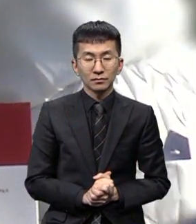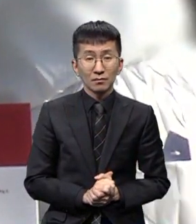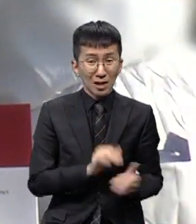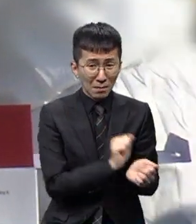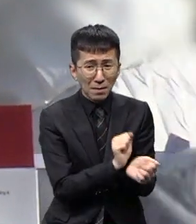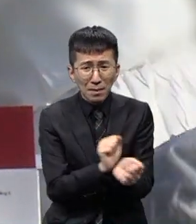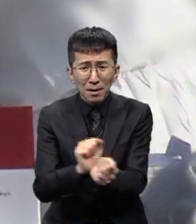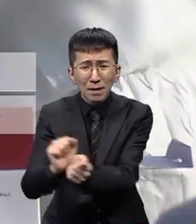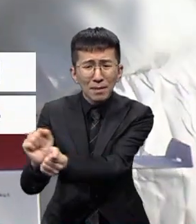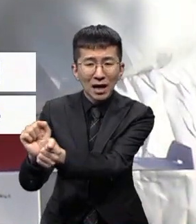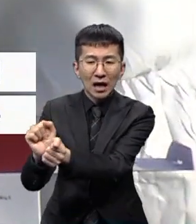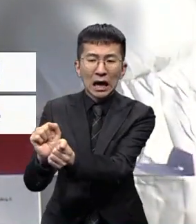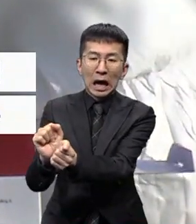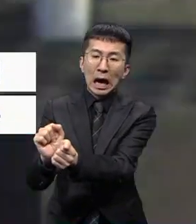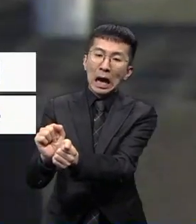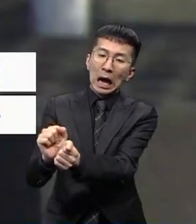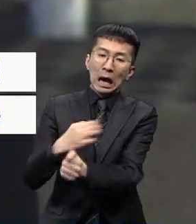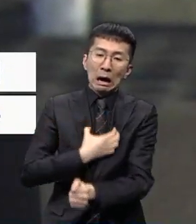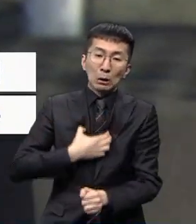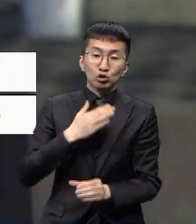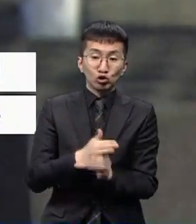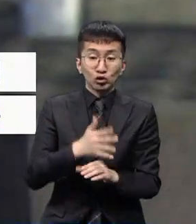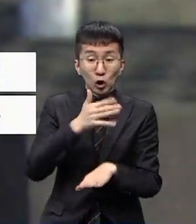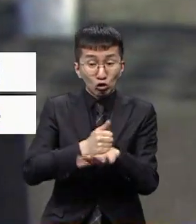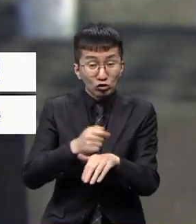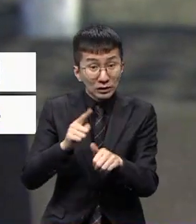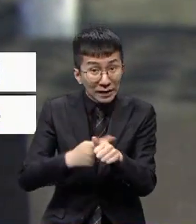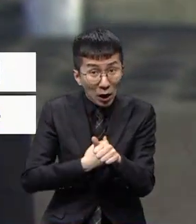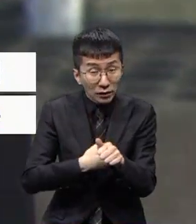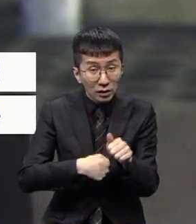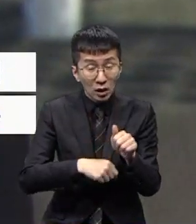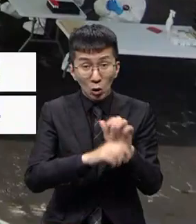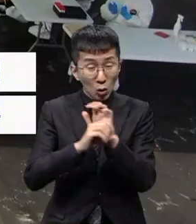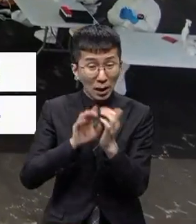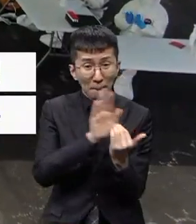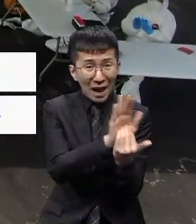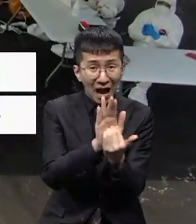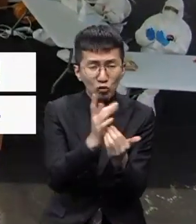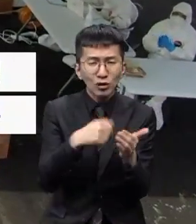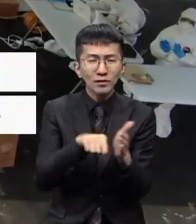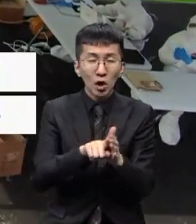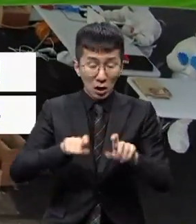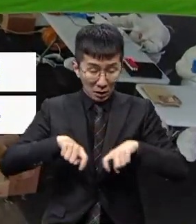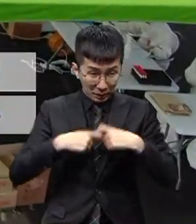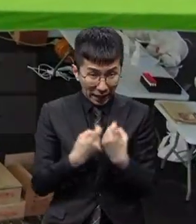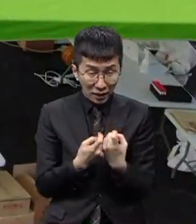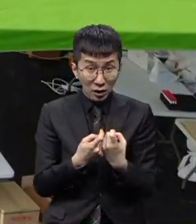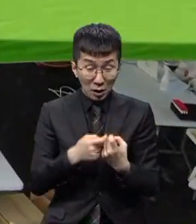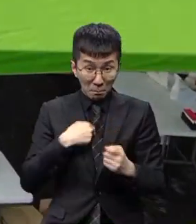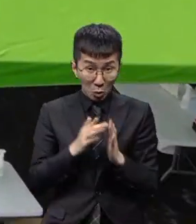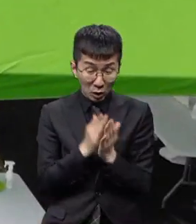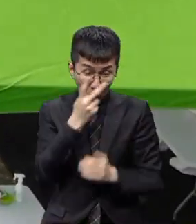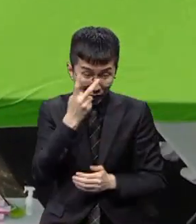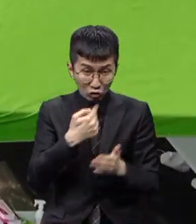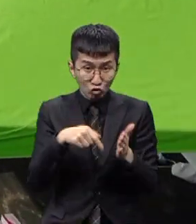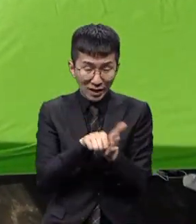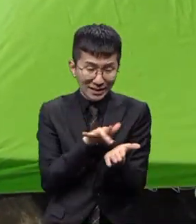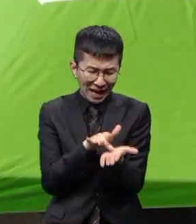재확산 우려가 커지자 정부는 신속한 방역을 위해 자가진단 키트를 병행하는 방안을 논의하기